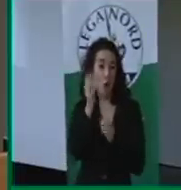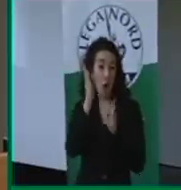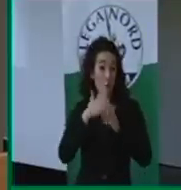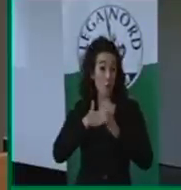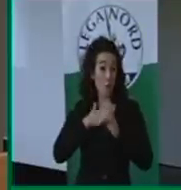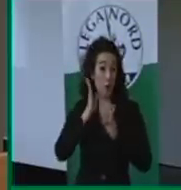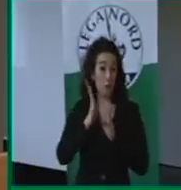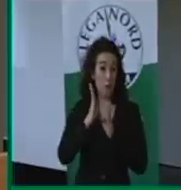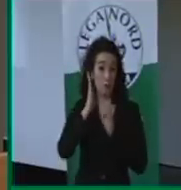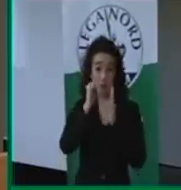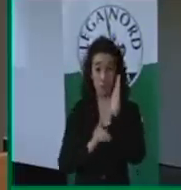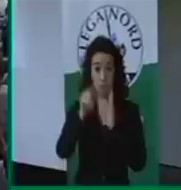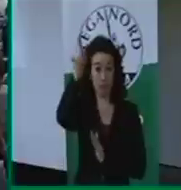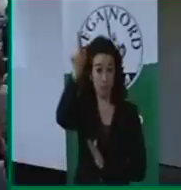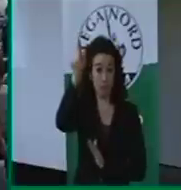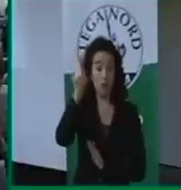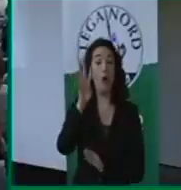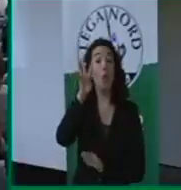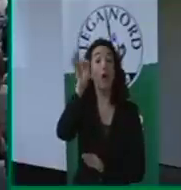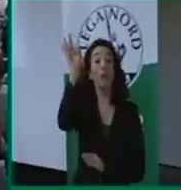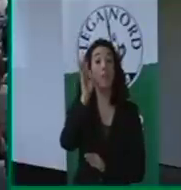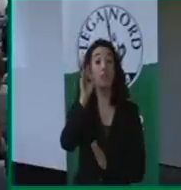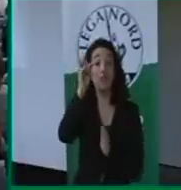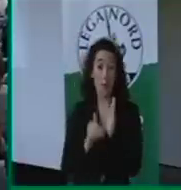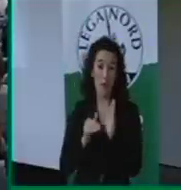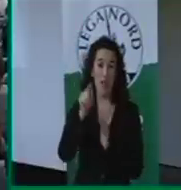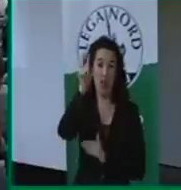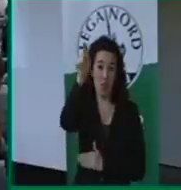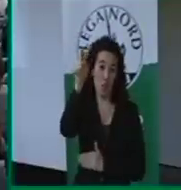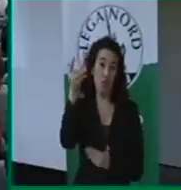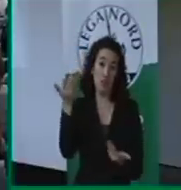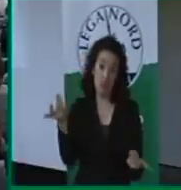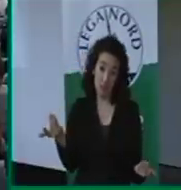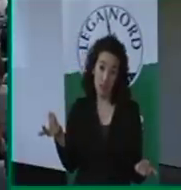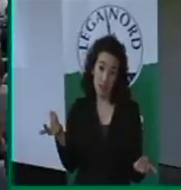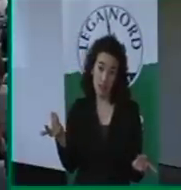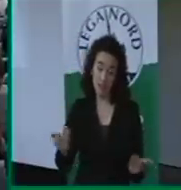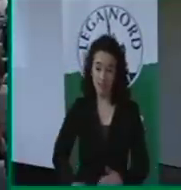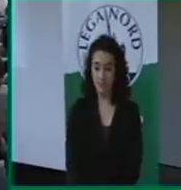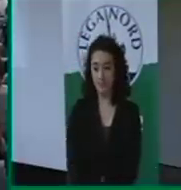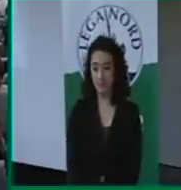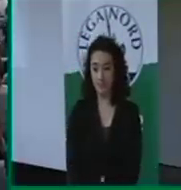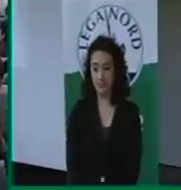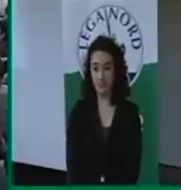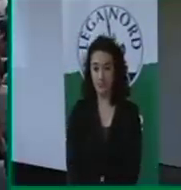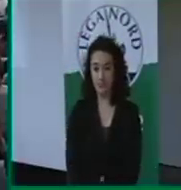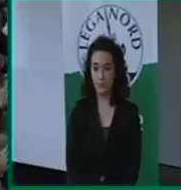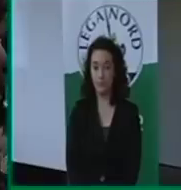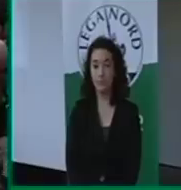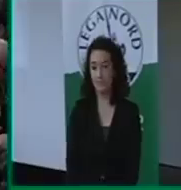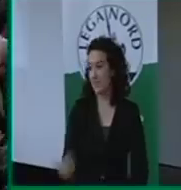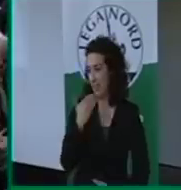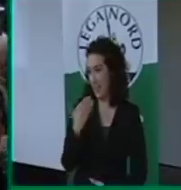nostri e ha svalutato del 40% Esatto Sì